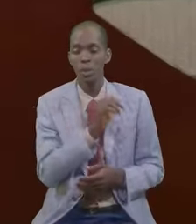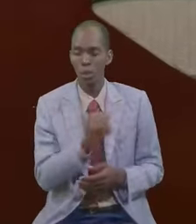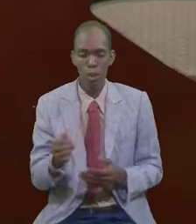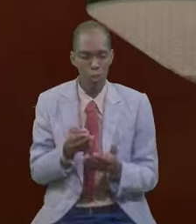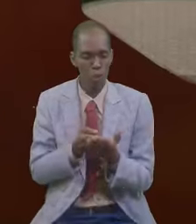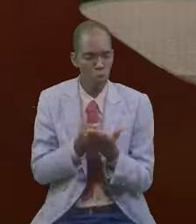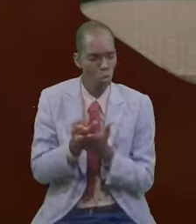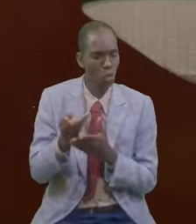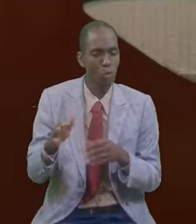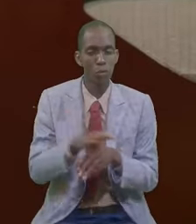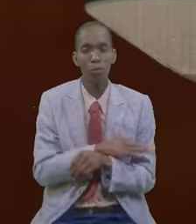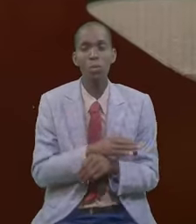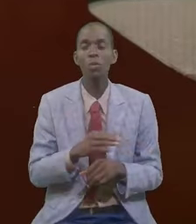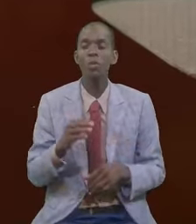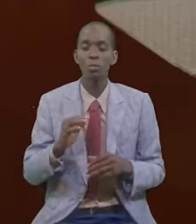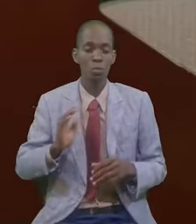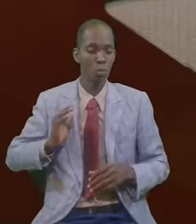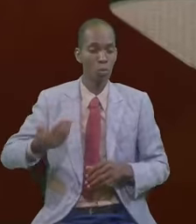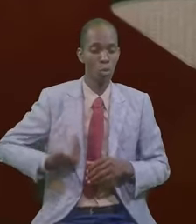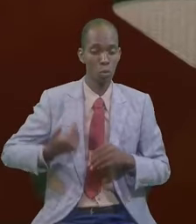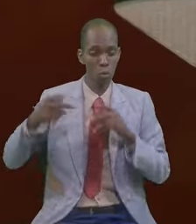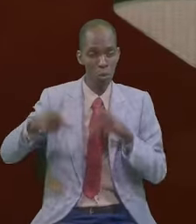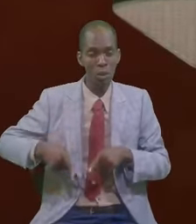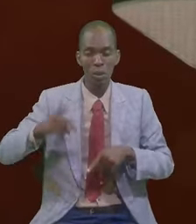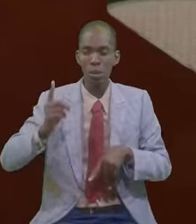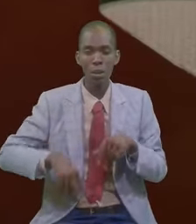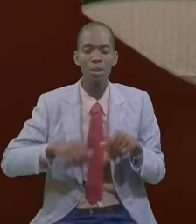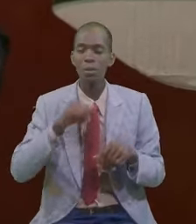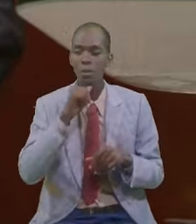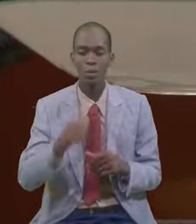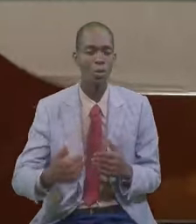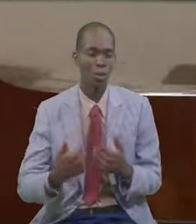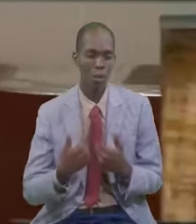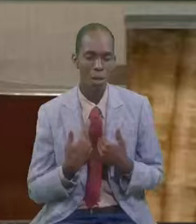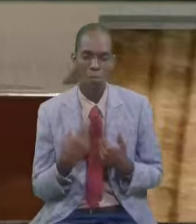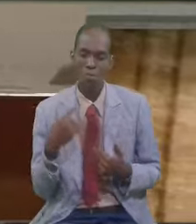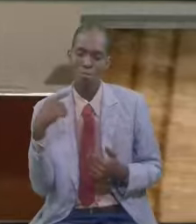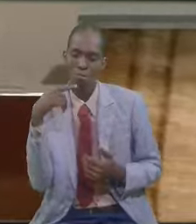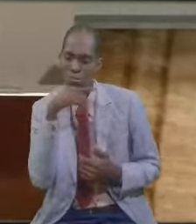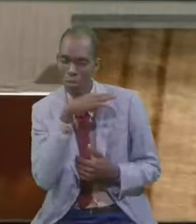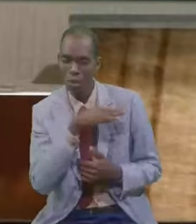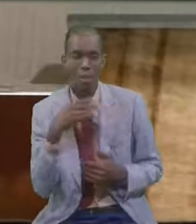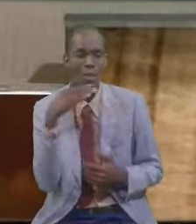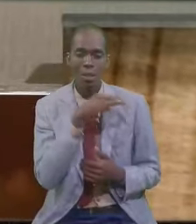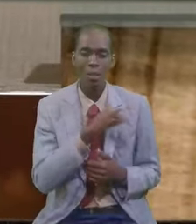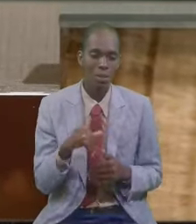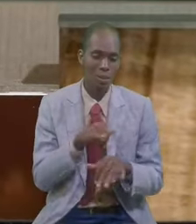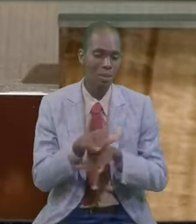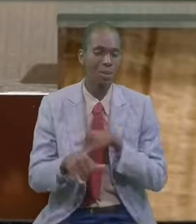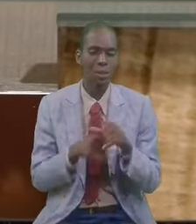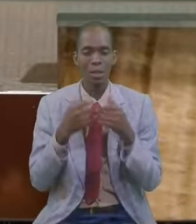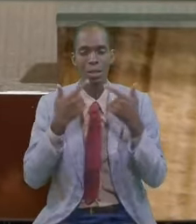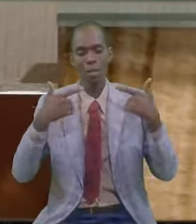âme véridique ne peut porter de fruits menteurs, de